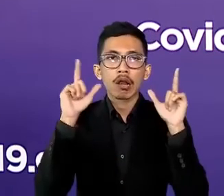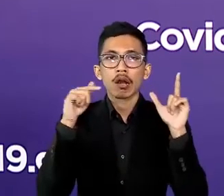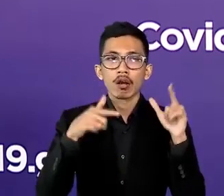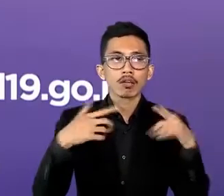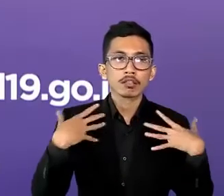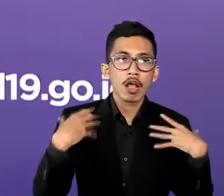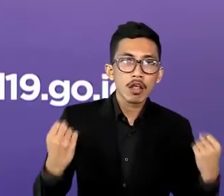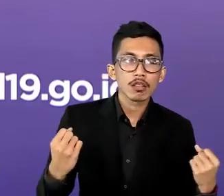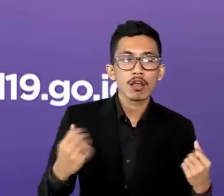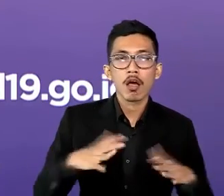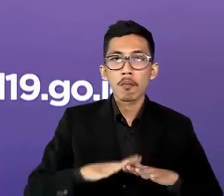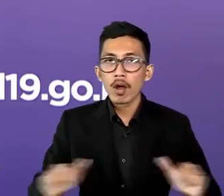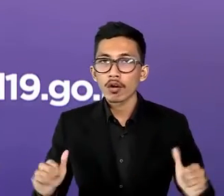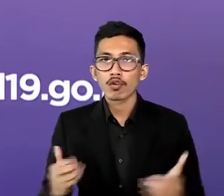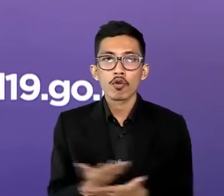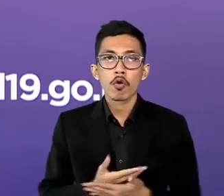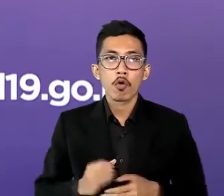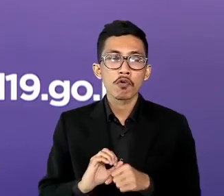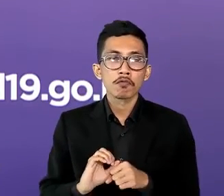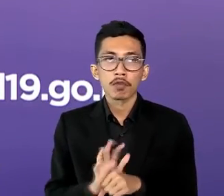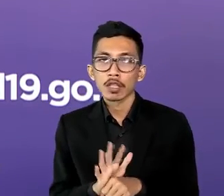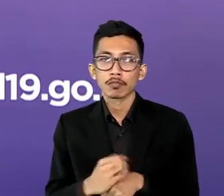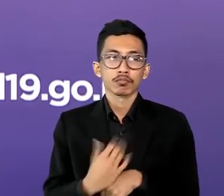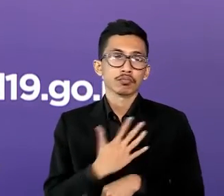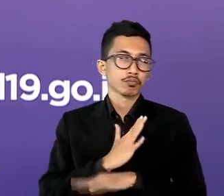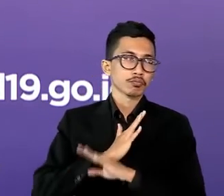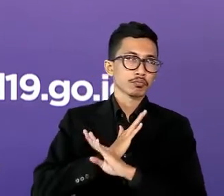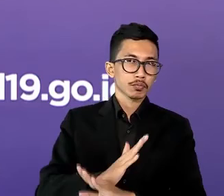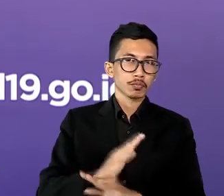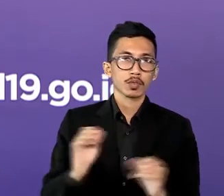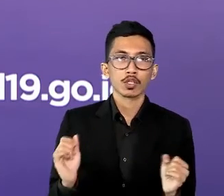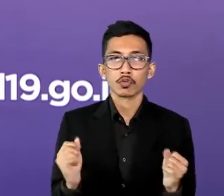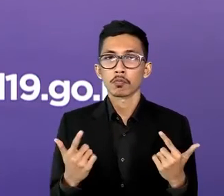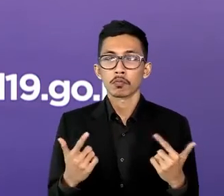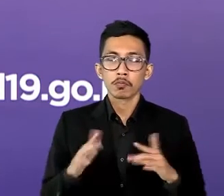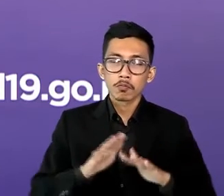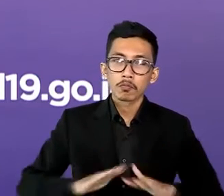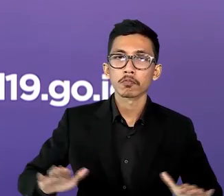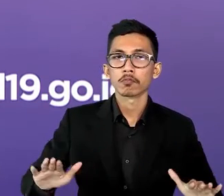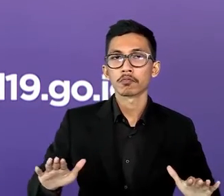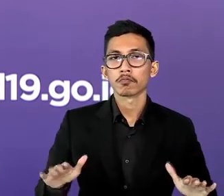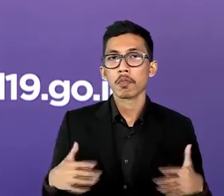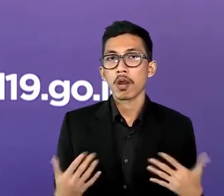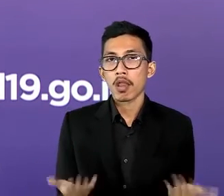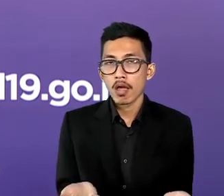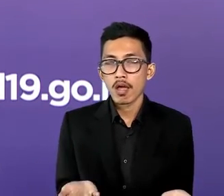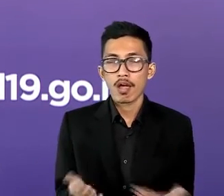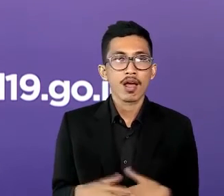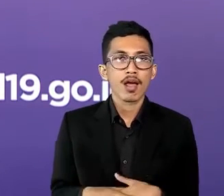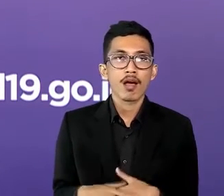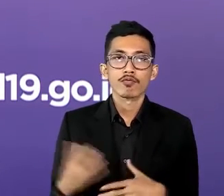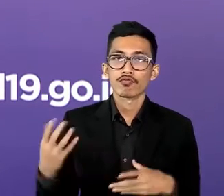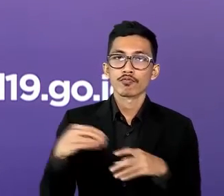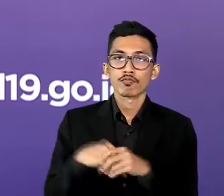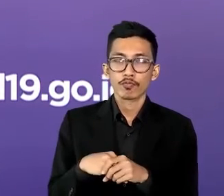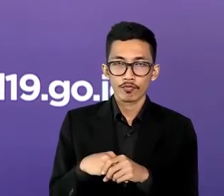dan aman dari COVID-19 sehingga tercipta ketahanan masyarakat dalam hidup berdampingan dengan COVID-19? Telah tergabung bersama